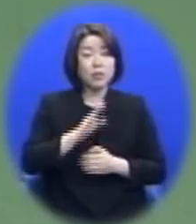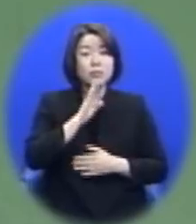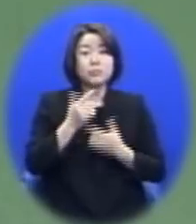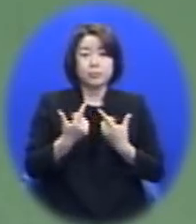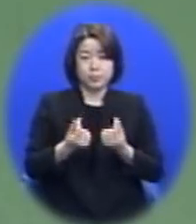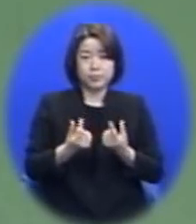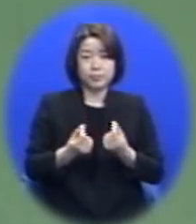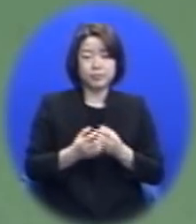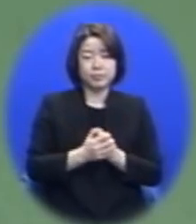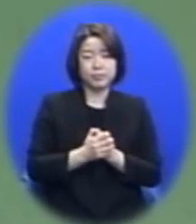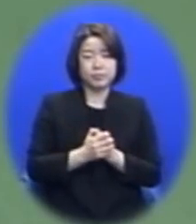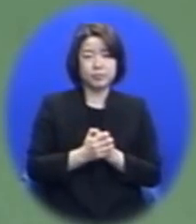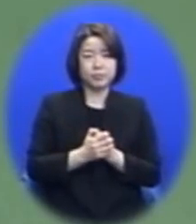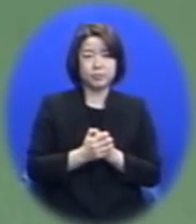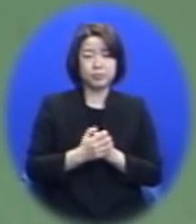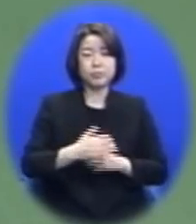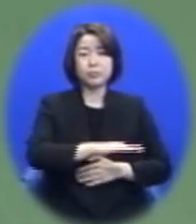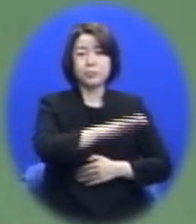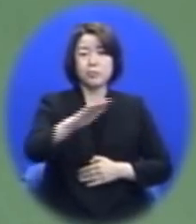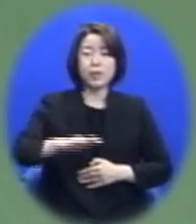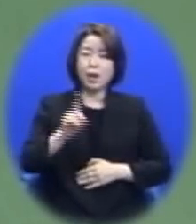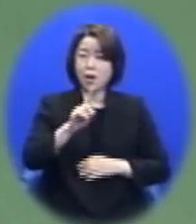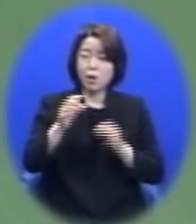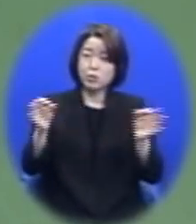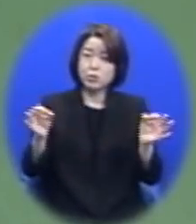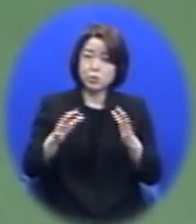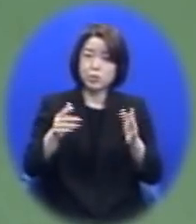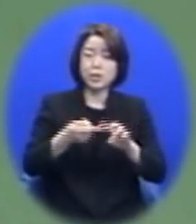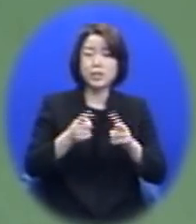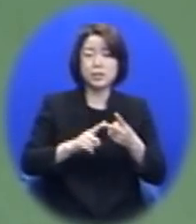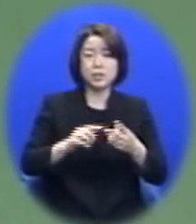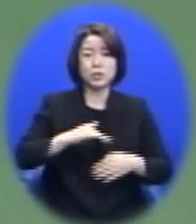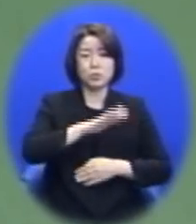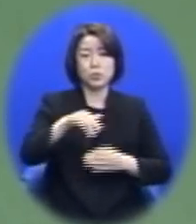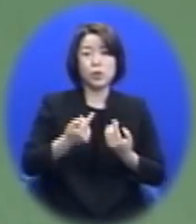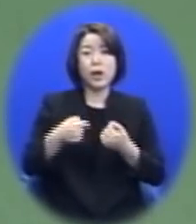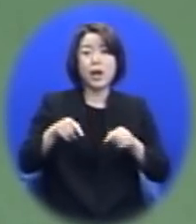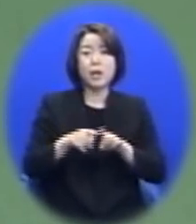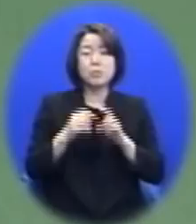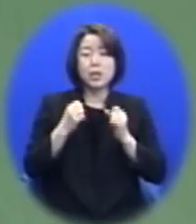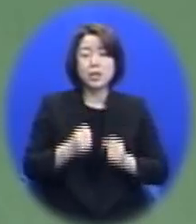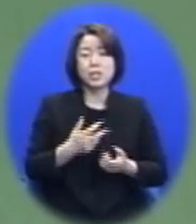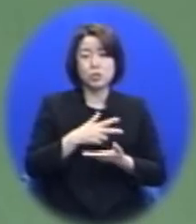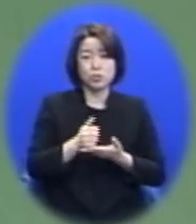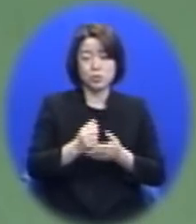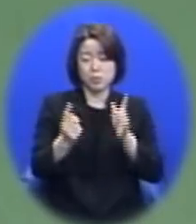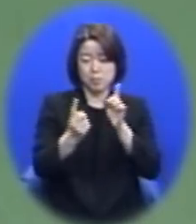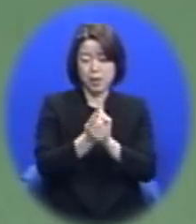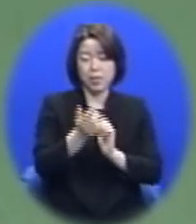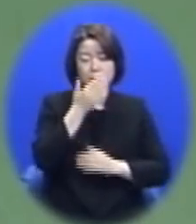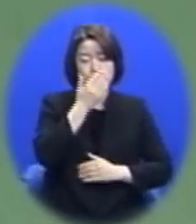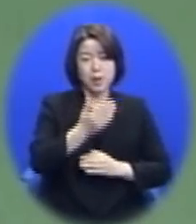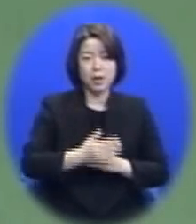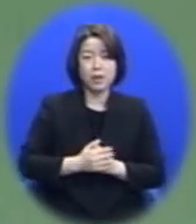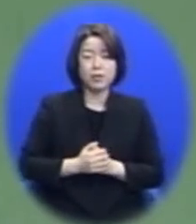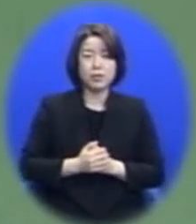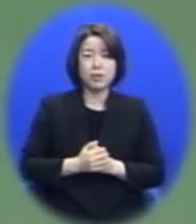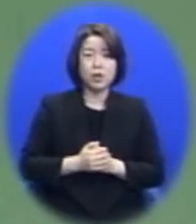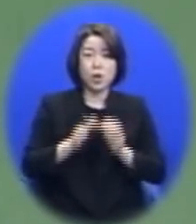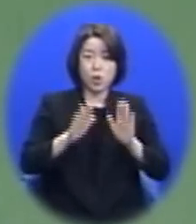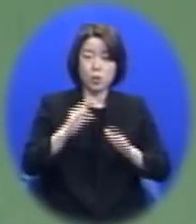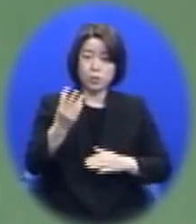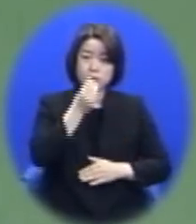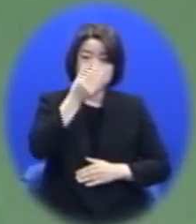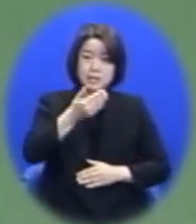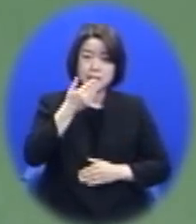그렇습니다. 우리가 어느 순간에든지 우리와 함께 하시는 주님을 만날 수 있습니다. 오늘